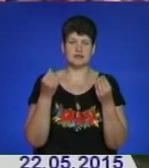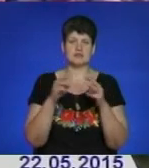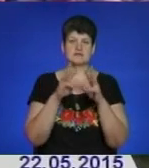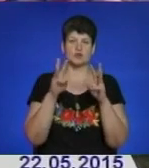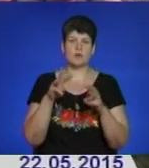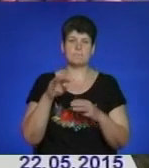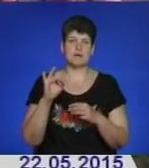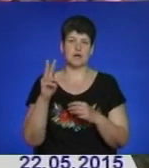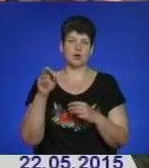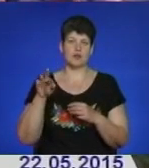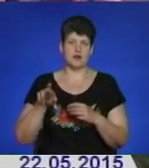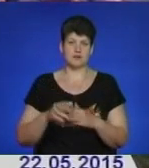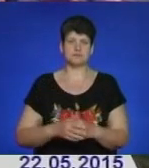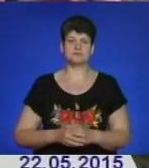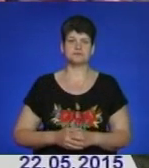Миколая.